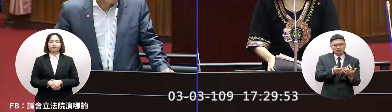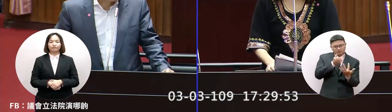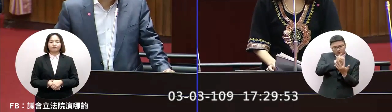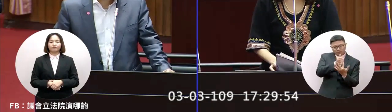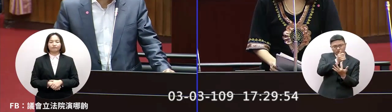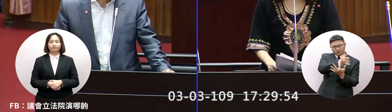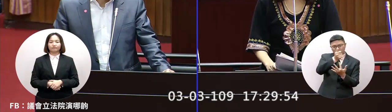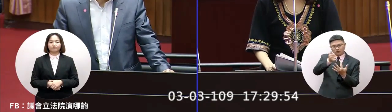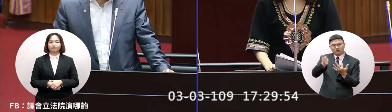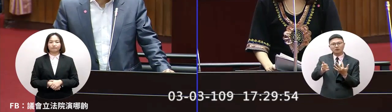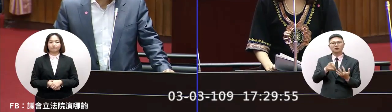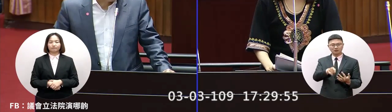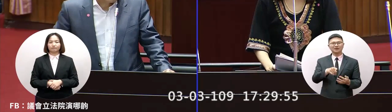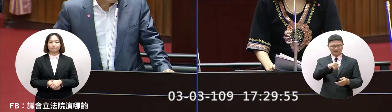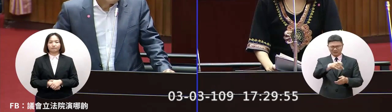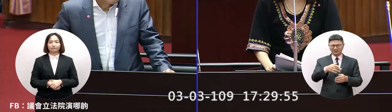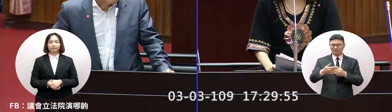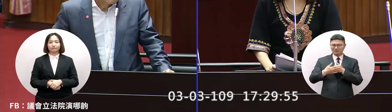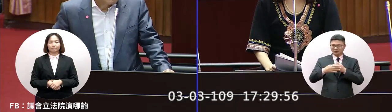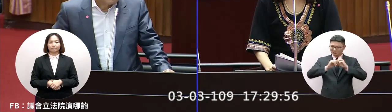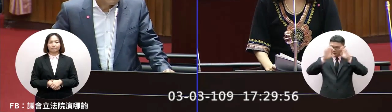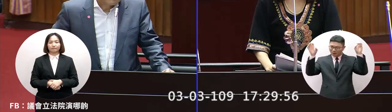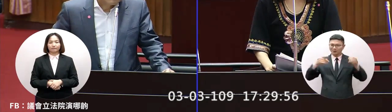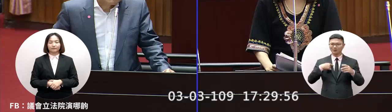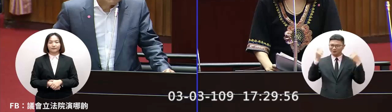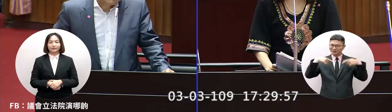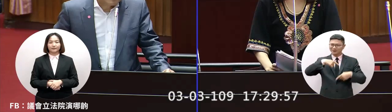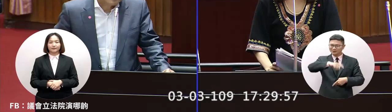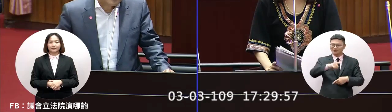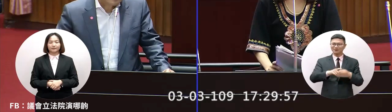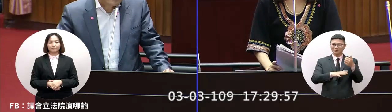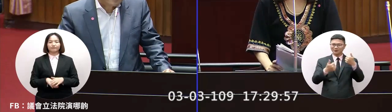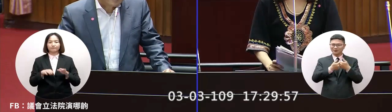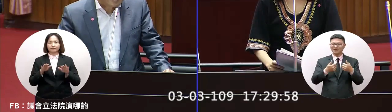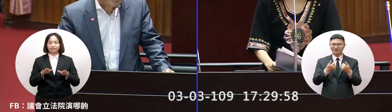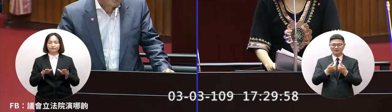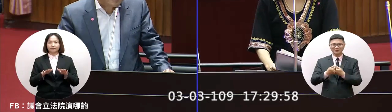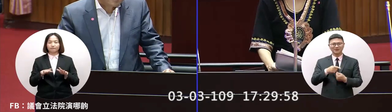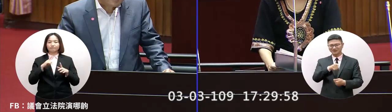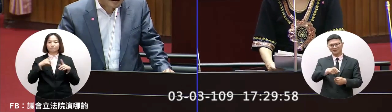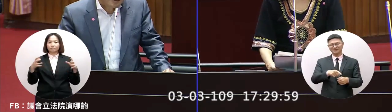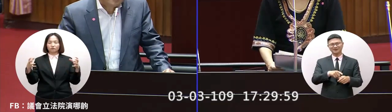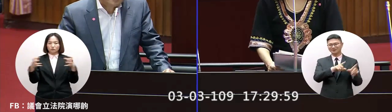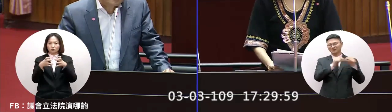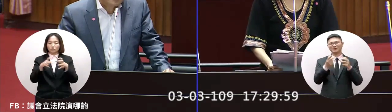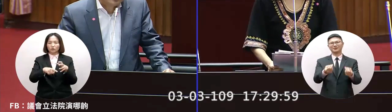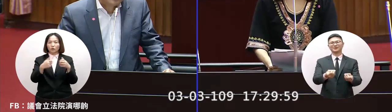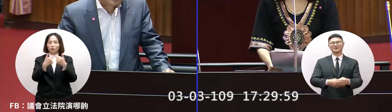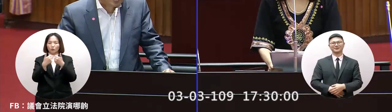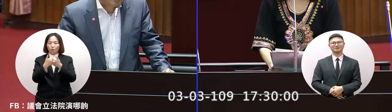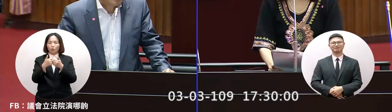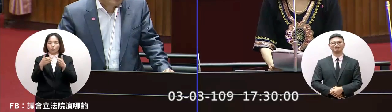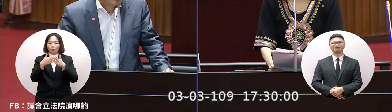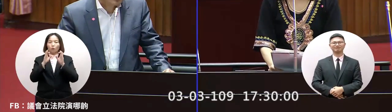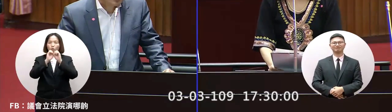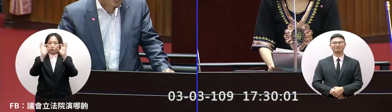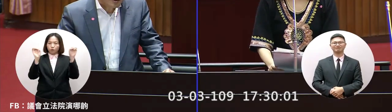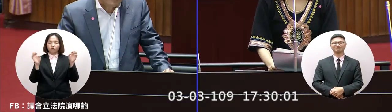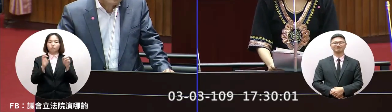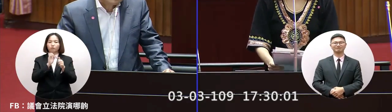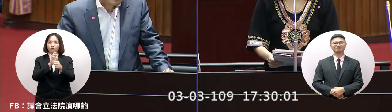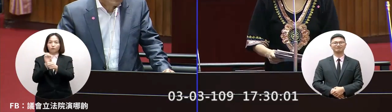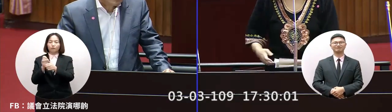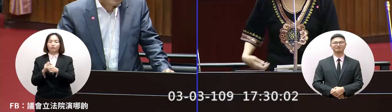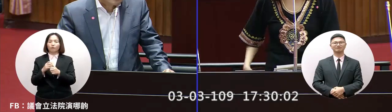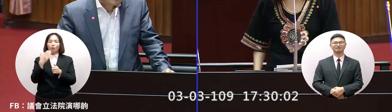差不多 啊，这个你要宣导哦。我们现在经常去委员会开会都没有这样、哦。 我们现在那个集会的指引里面就有宣导，就是说